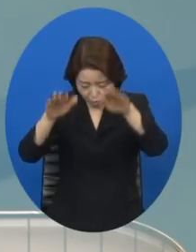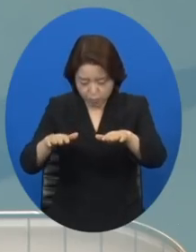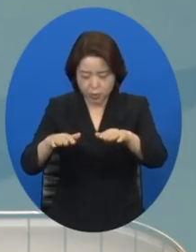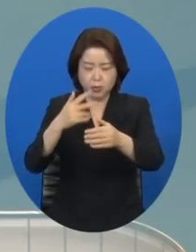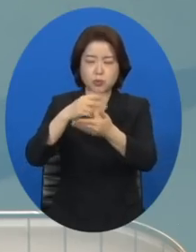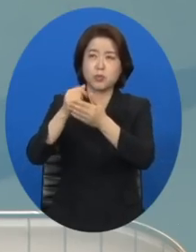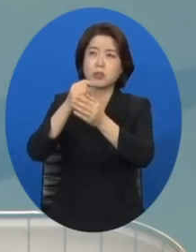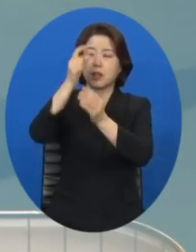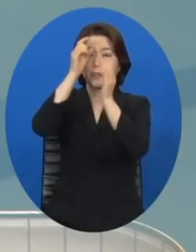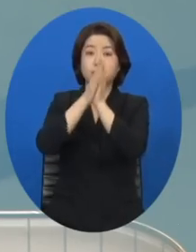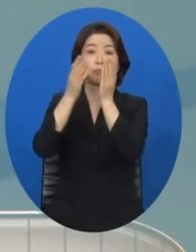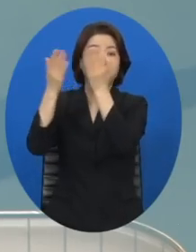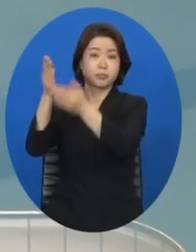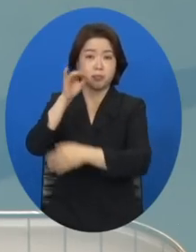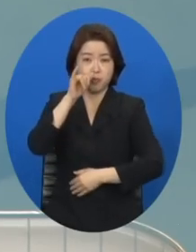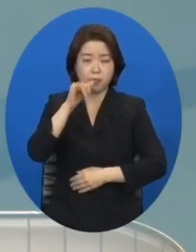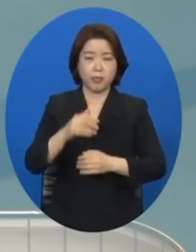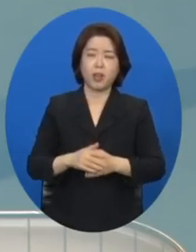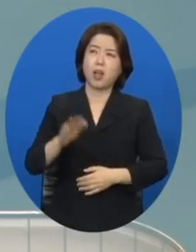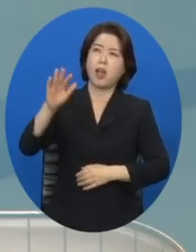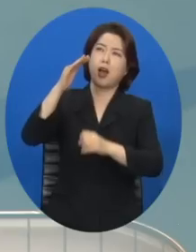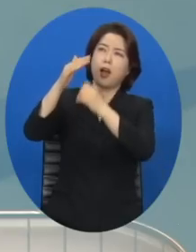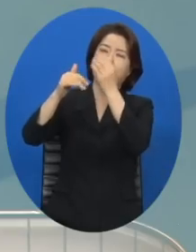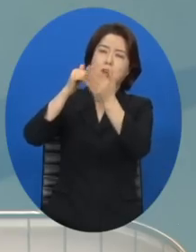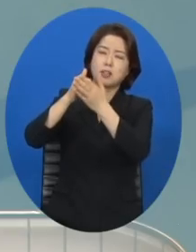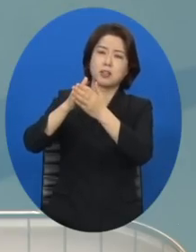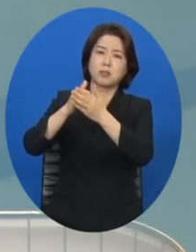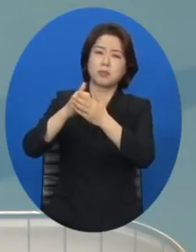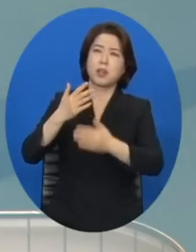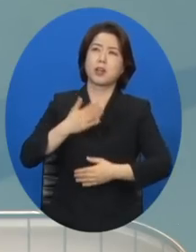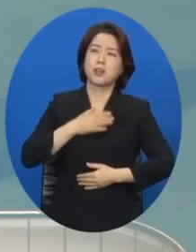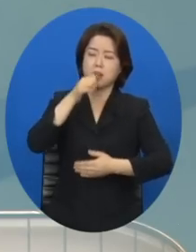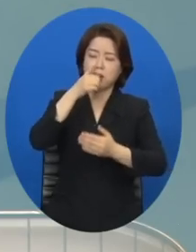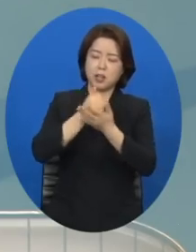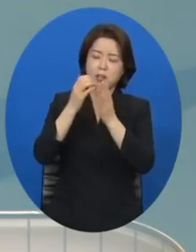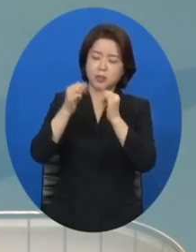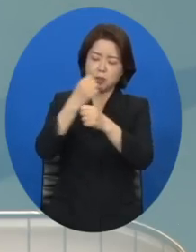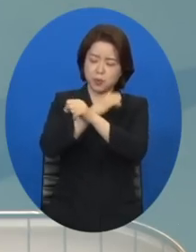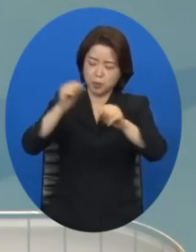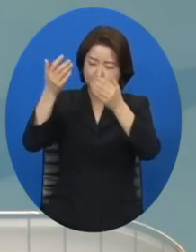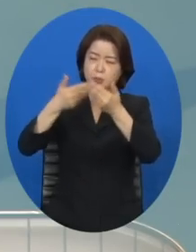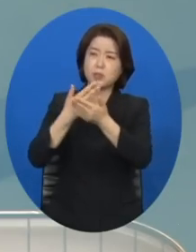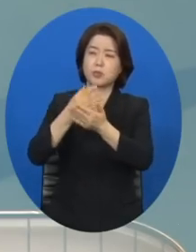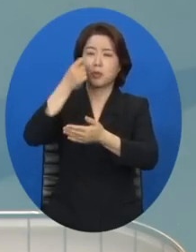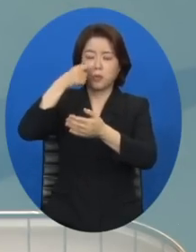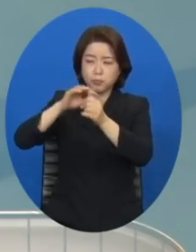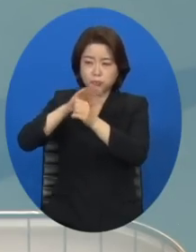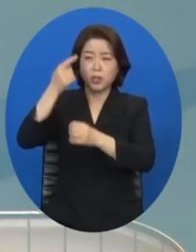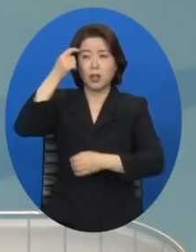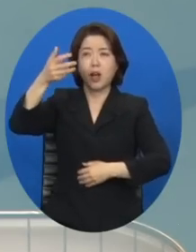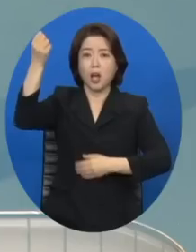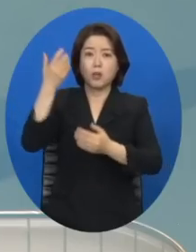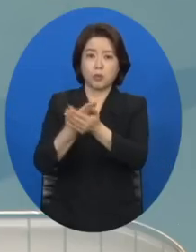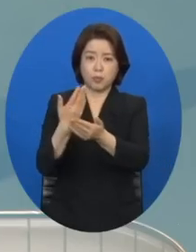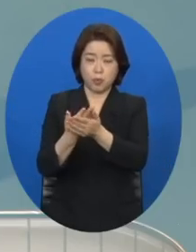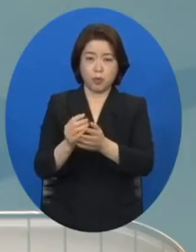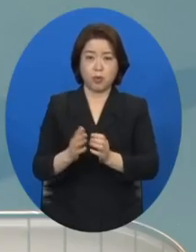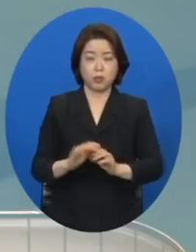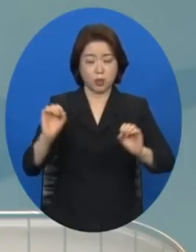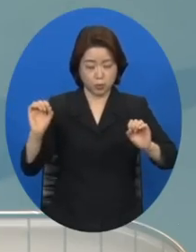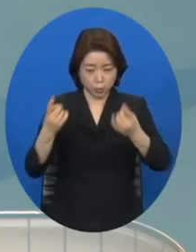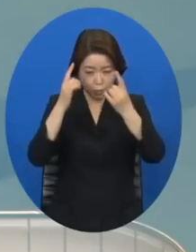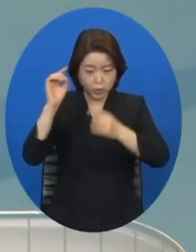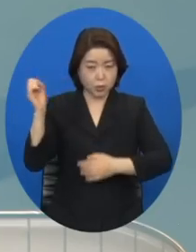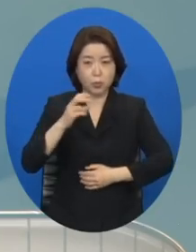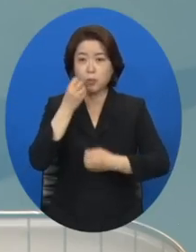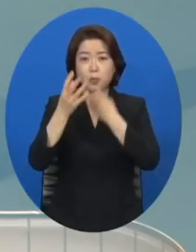거예요 하나님이 죄인을 용서해 주시고 불쌍히 여겨 주십시오 그러는데 동시에 어떤 고백이